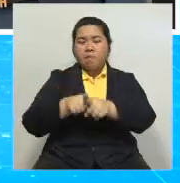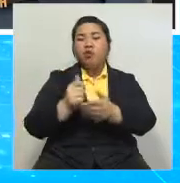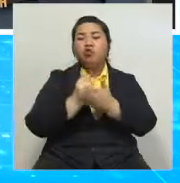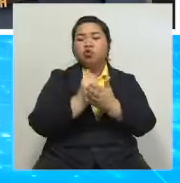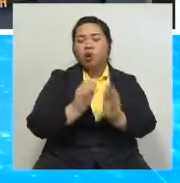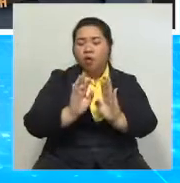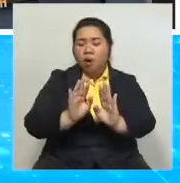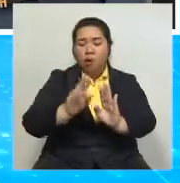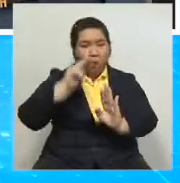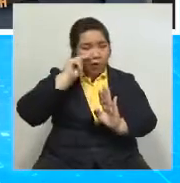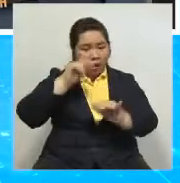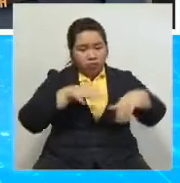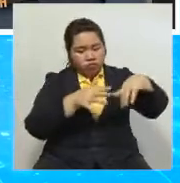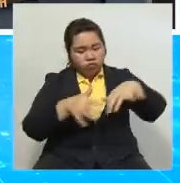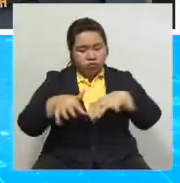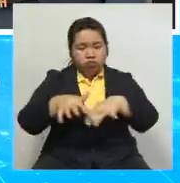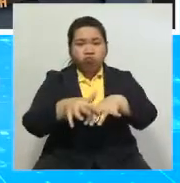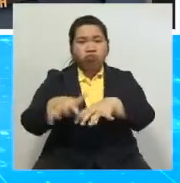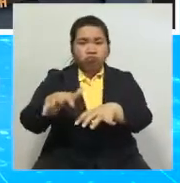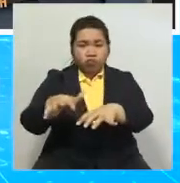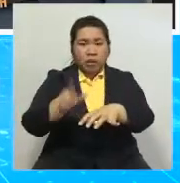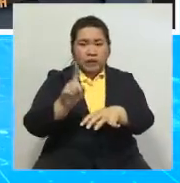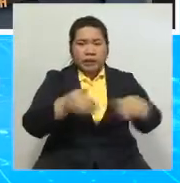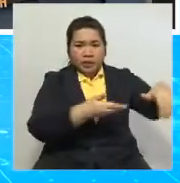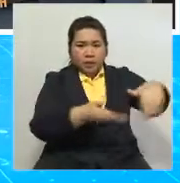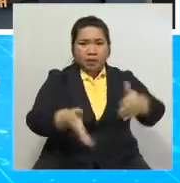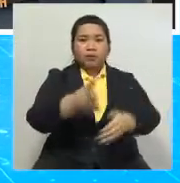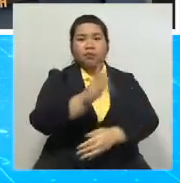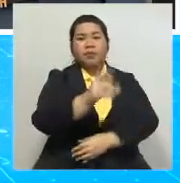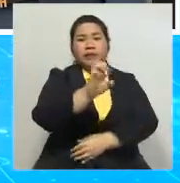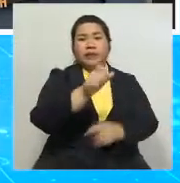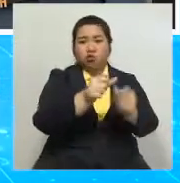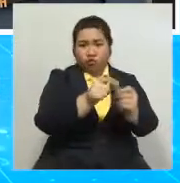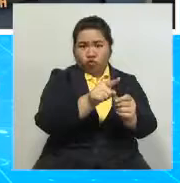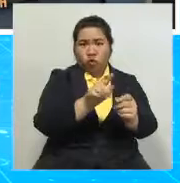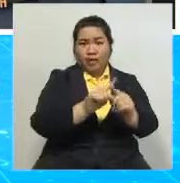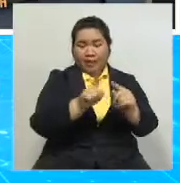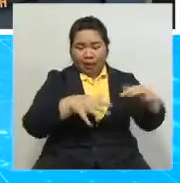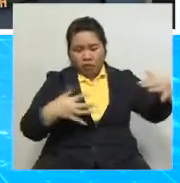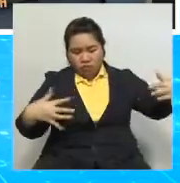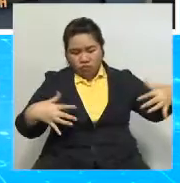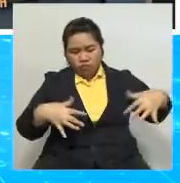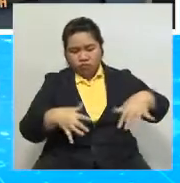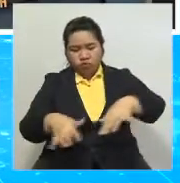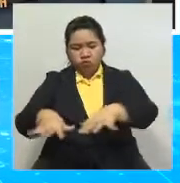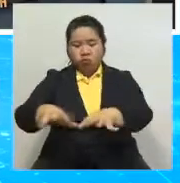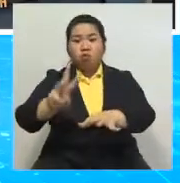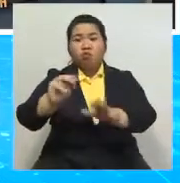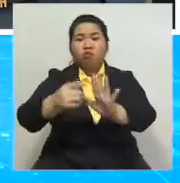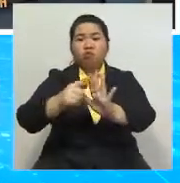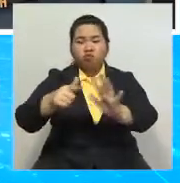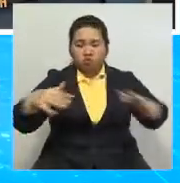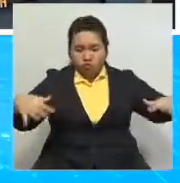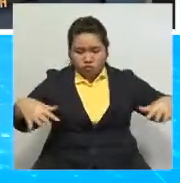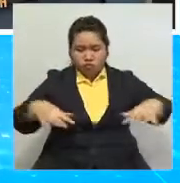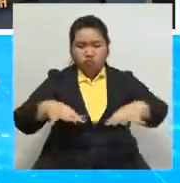เอ็ดนะครับตรงนี้ซึ่งอยู่ในน้ำขีนะครับอีกส่วนหนึ่งนะครับน้ำขีก็มาเจอกับน้ำมูลเราก็ให้ชะลอน้ำใน